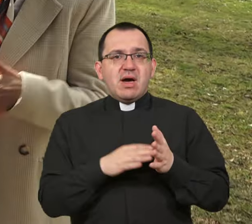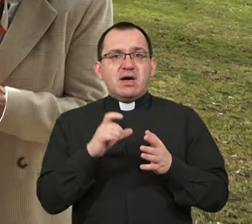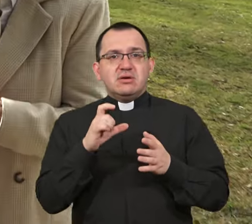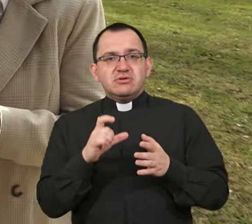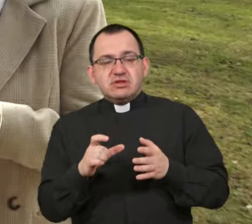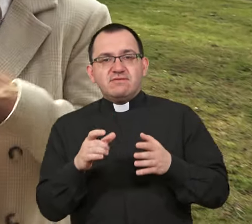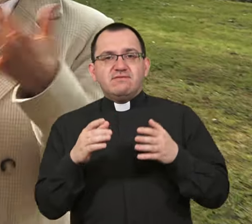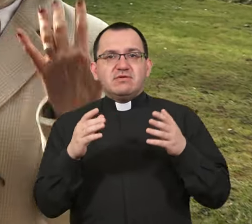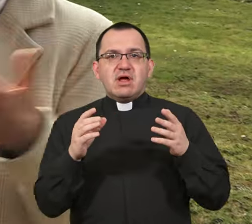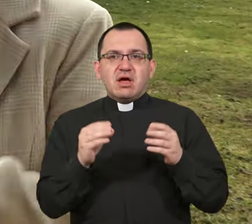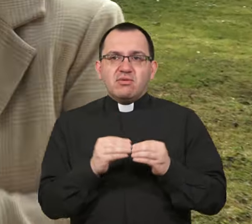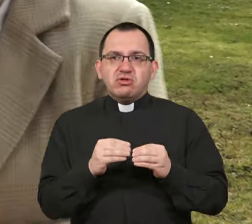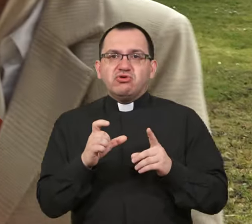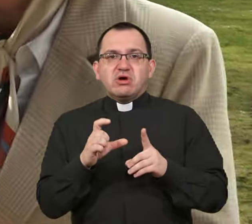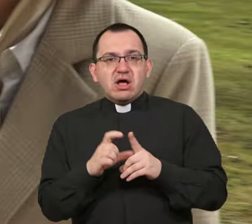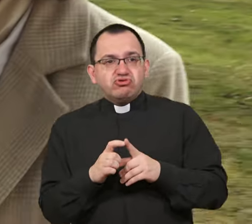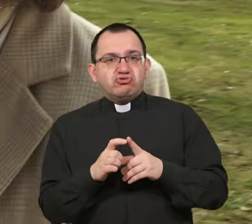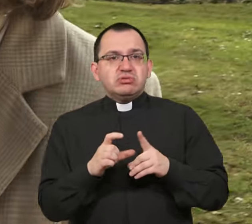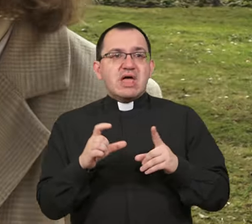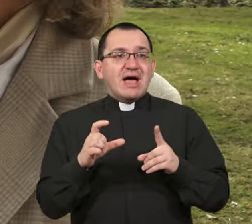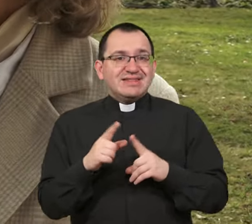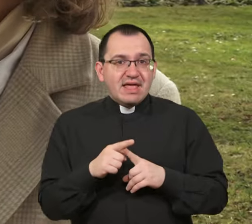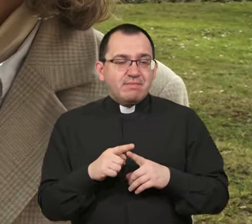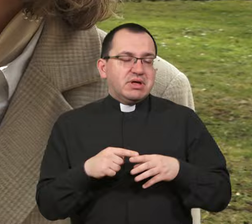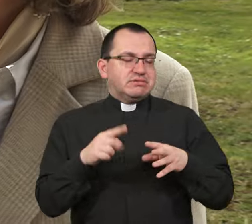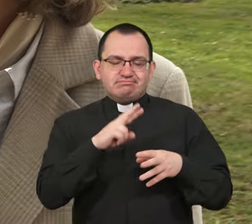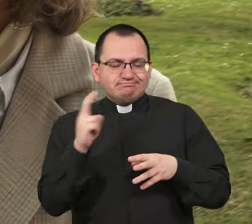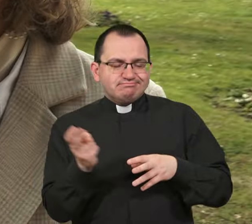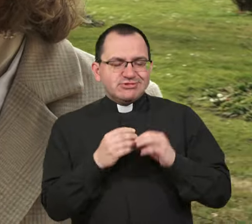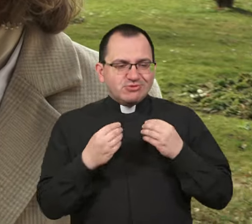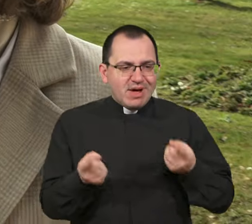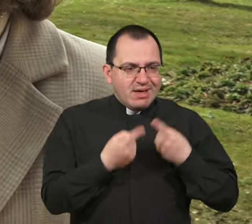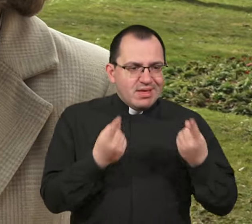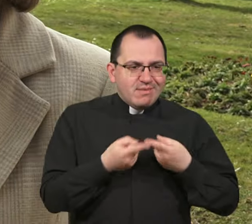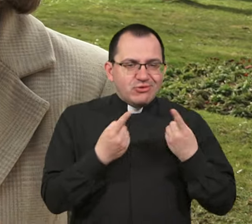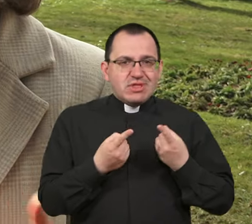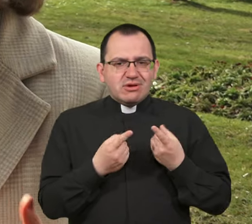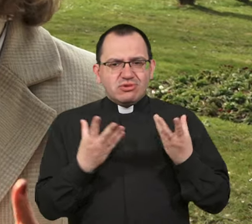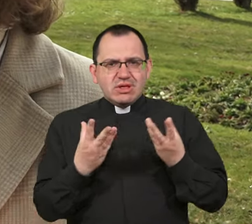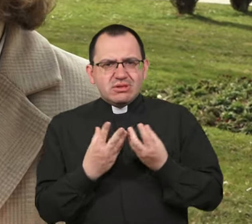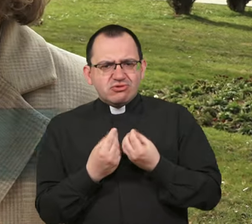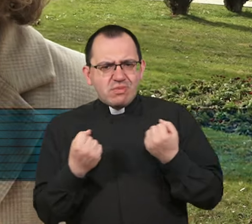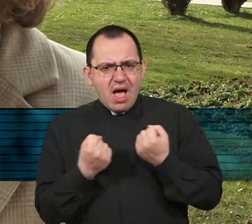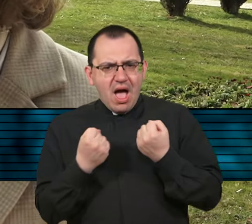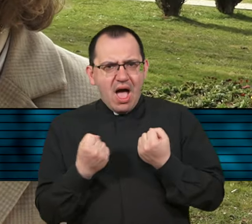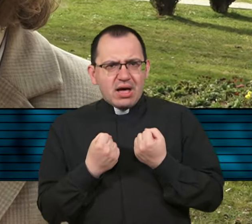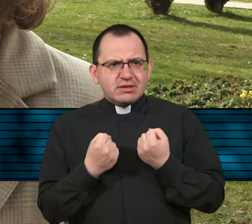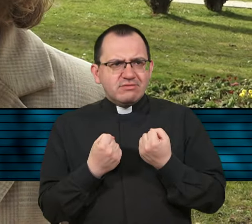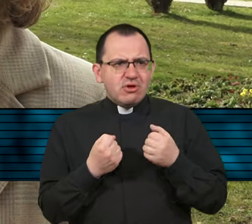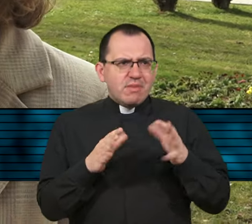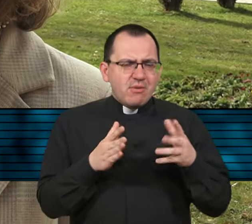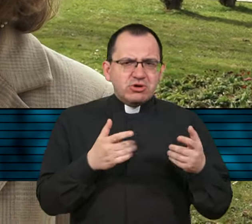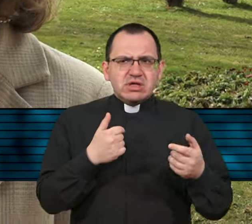fra Bonaventure Dude i Darka Teperta. Svi su oni tamo zajedno. I nekako smo više aktivno bili, pa ono, na koji način bi se ja mogla